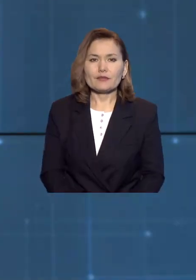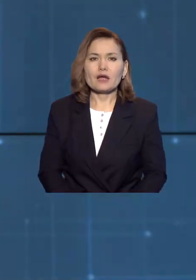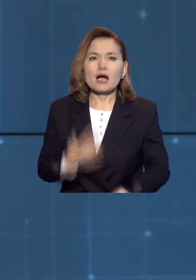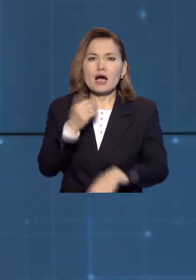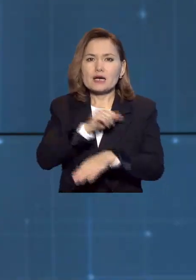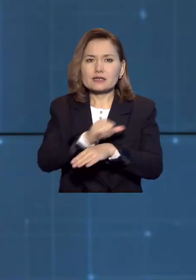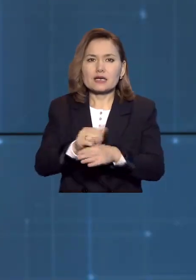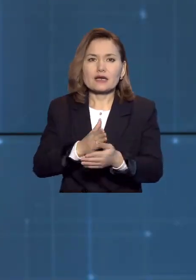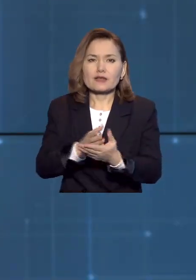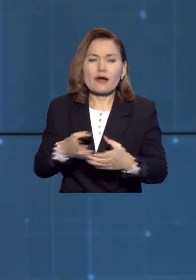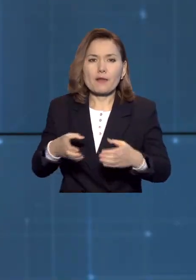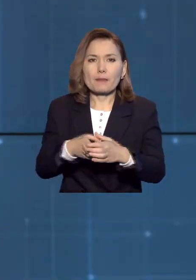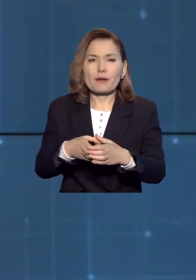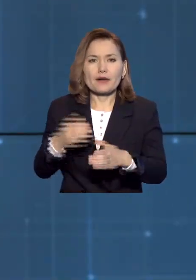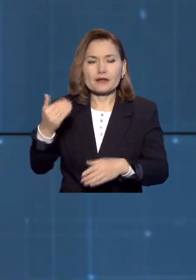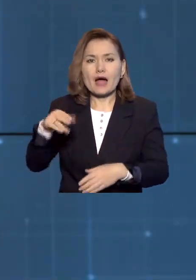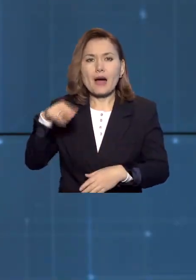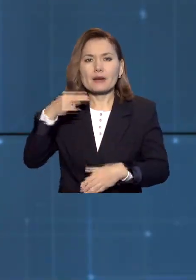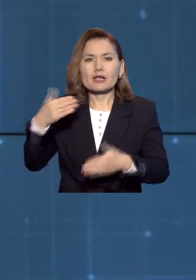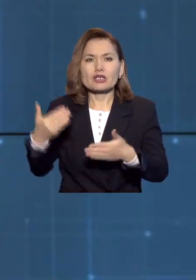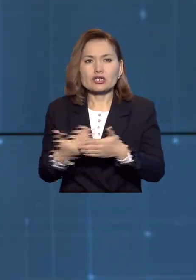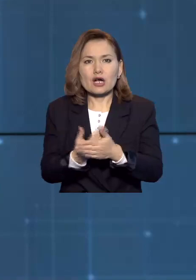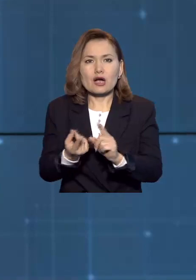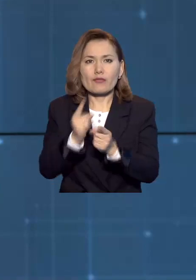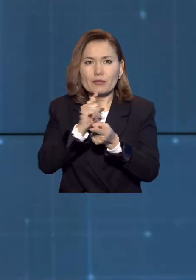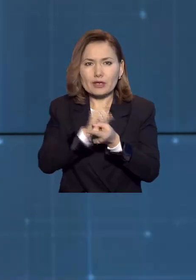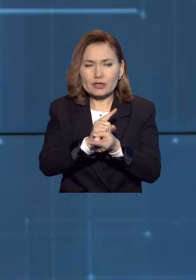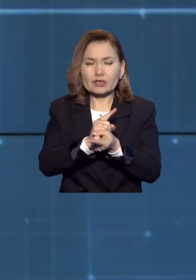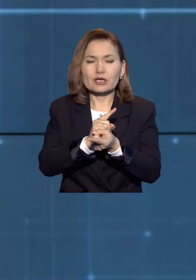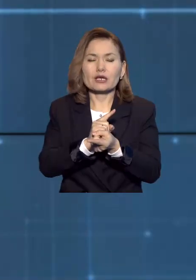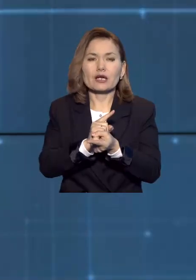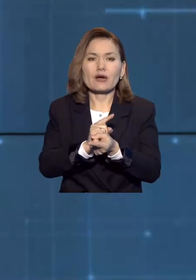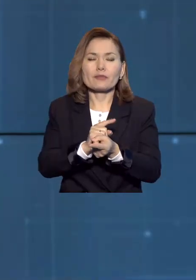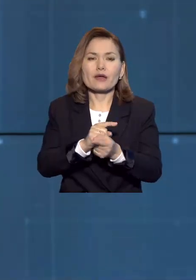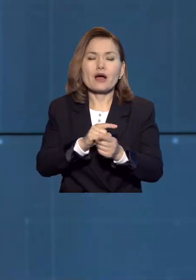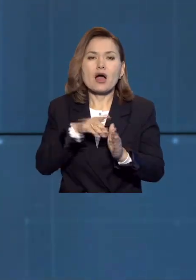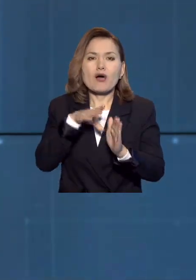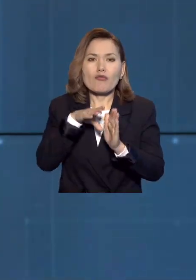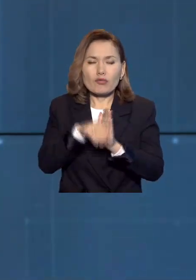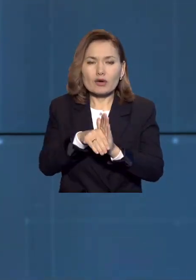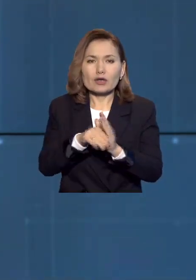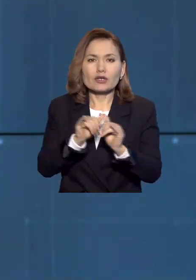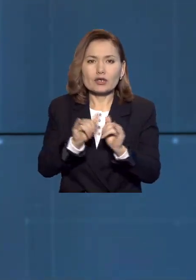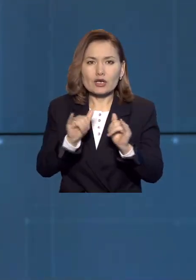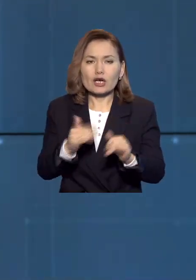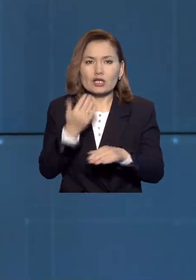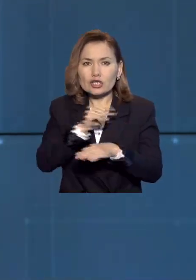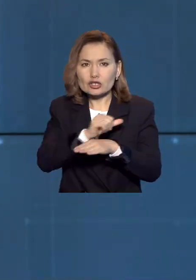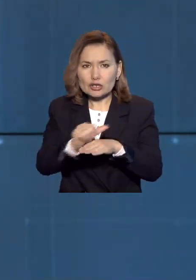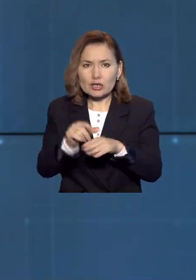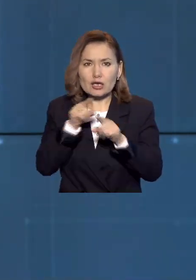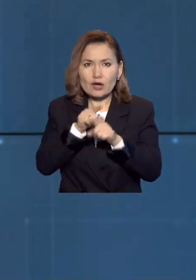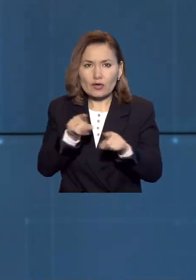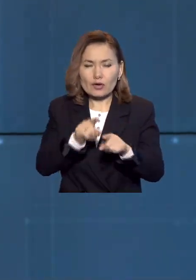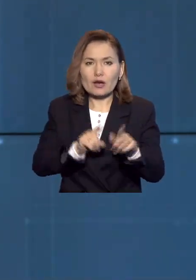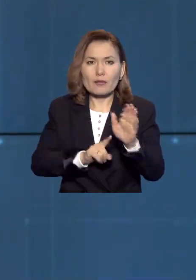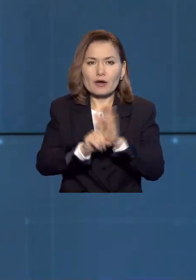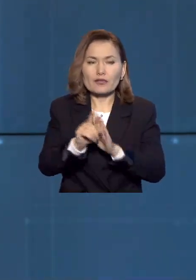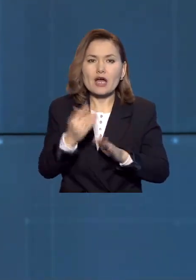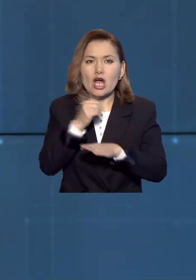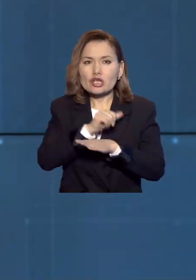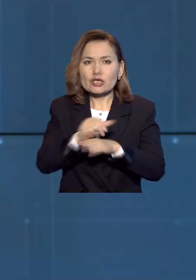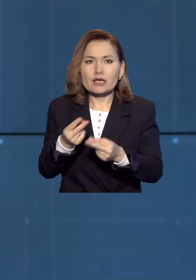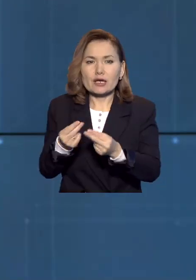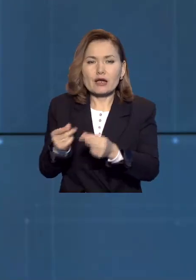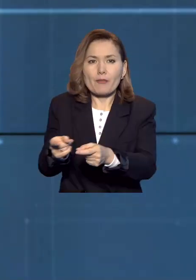Сыртқы саясат ведомствосы президенттің жаңа реформаларын шетелде ақпараттық тұрғыда сүйемелдейді. Сонымен бірге шетелдік инвестиция